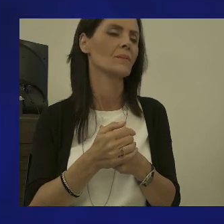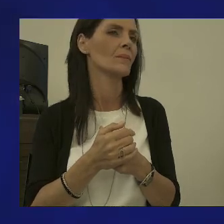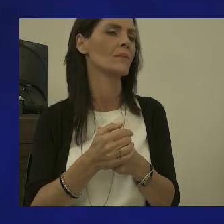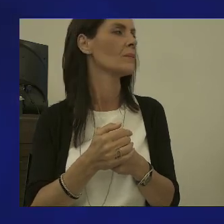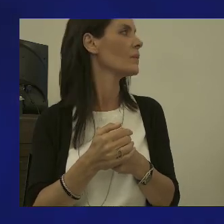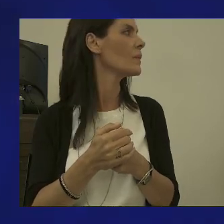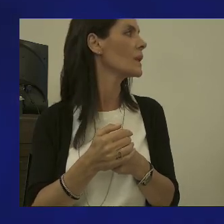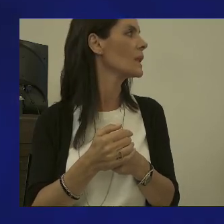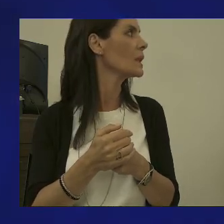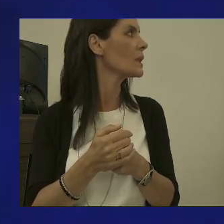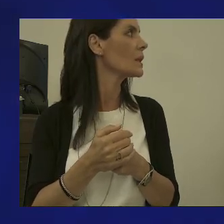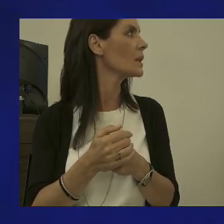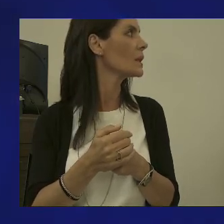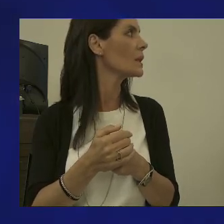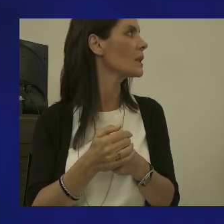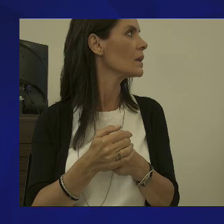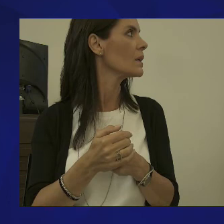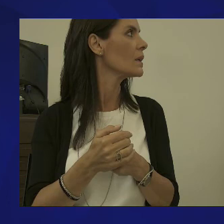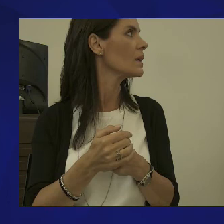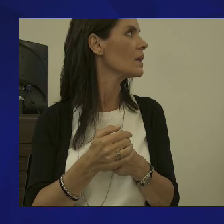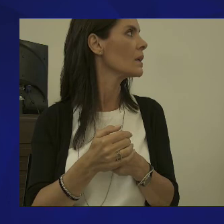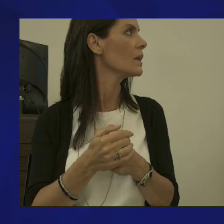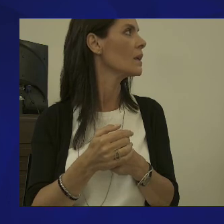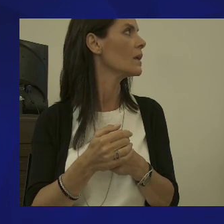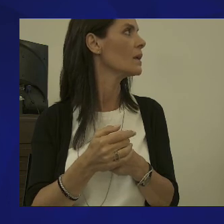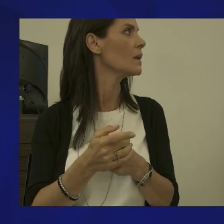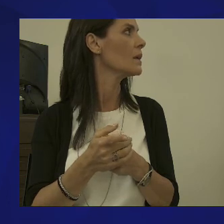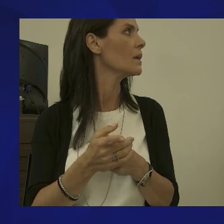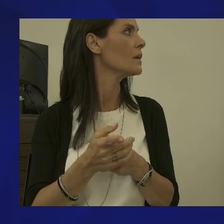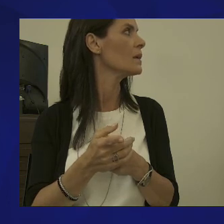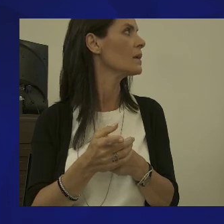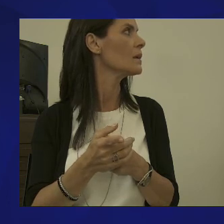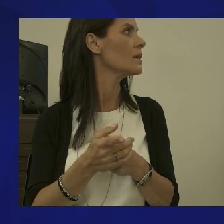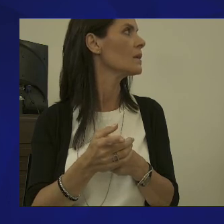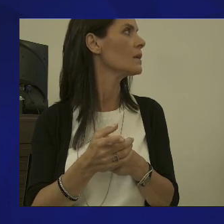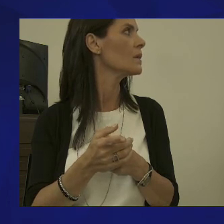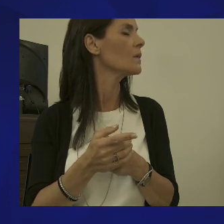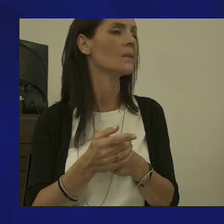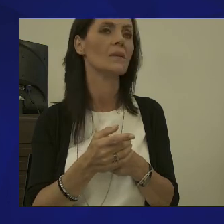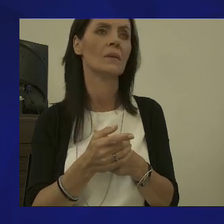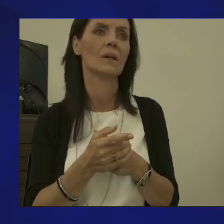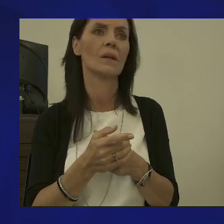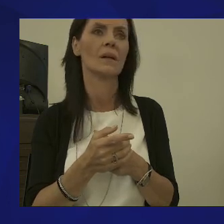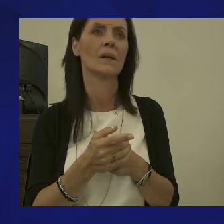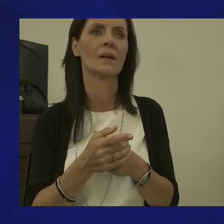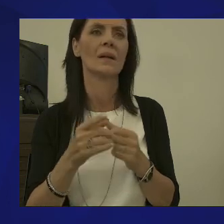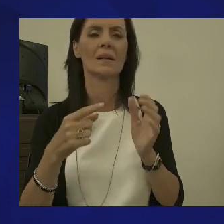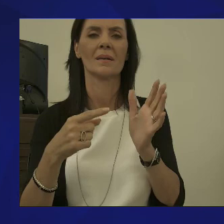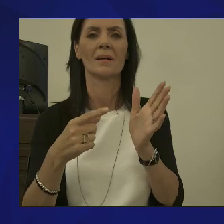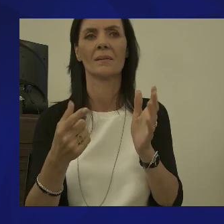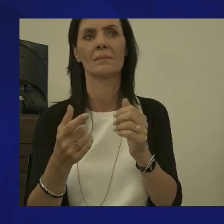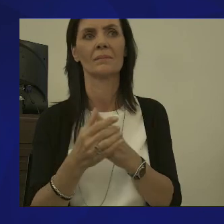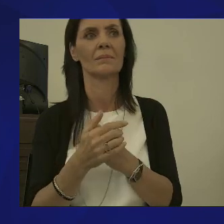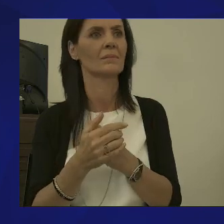משמעותי ביסודי. לא, כתוב שהם לא, איננו מתנגדים קטגורית לאישור התמה. כן, לא, בגלל זה